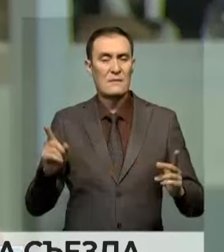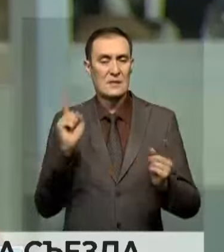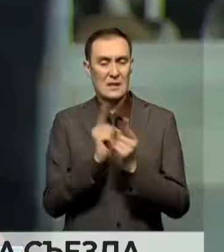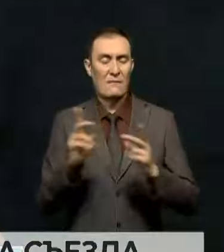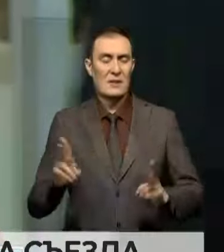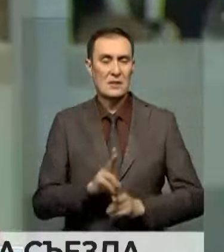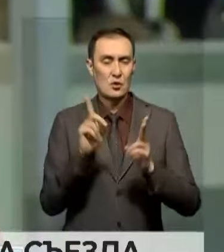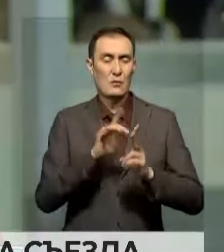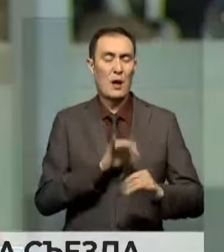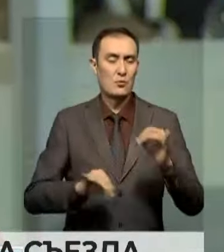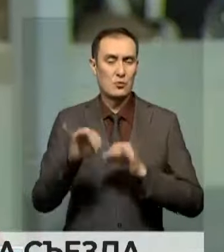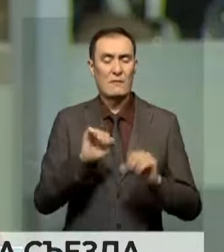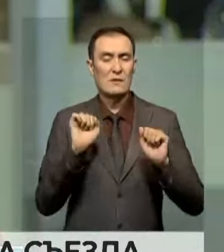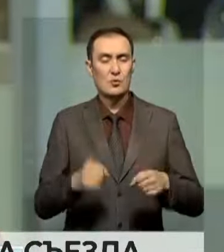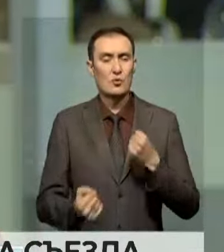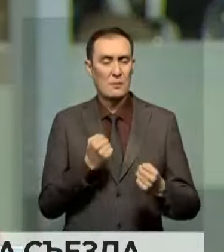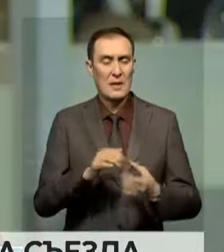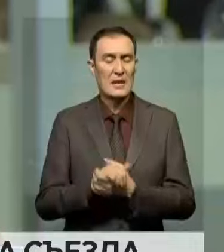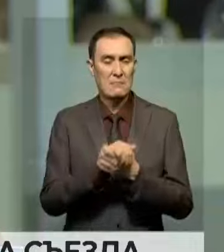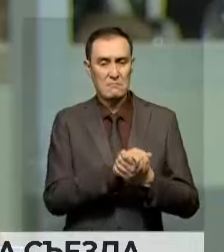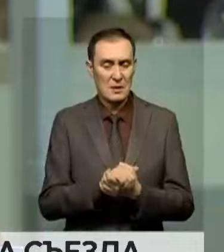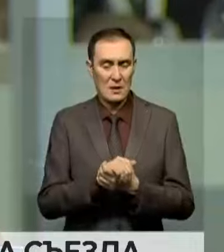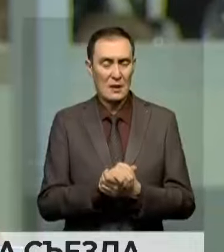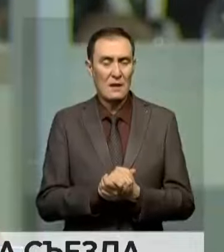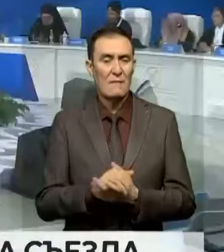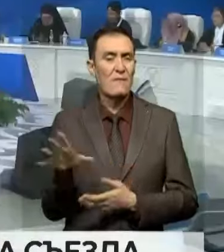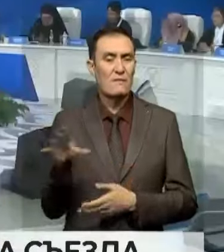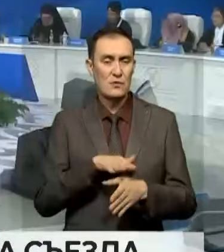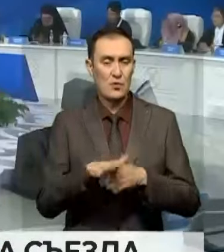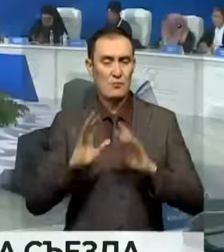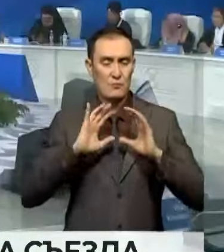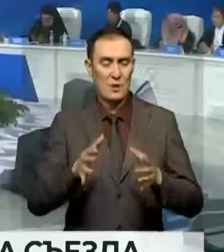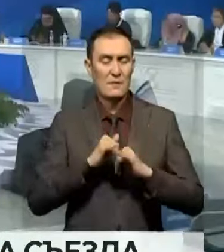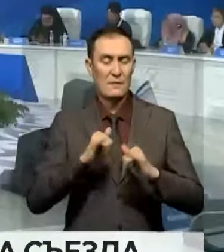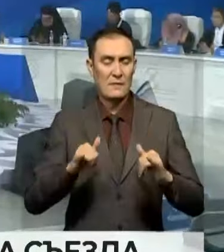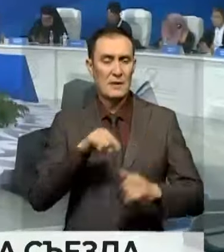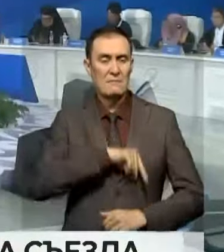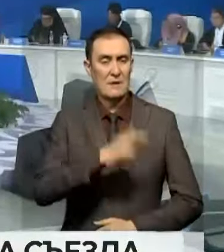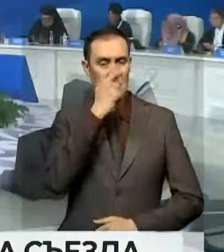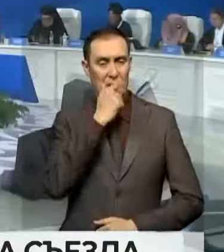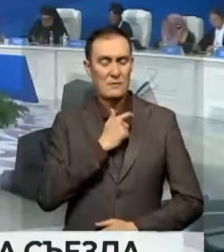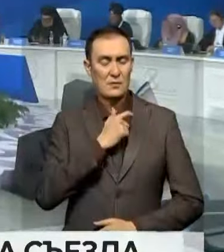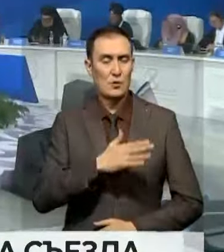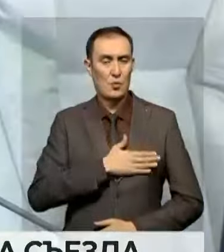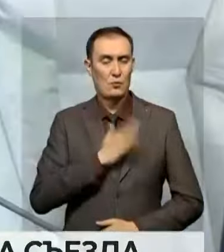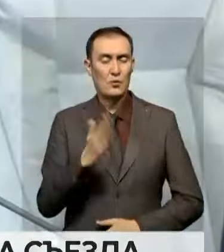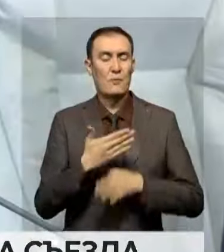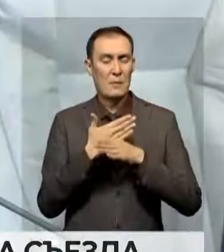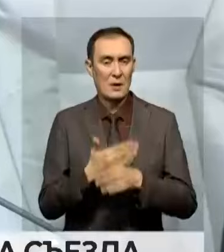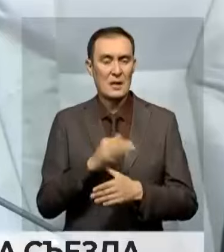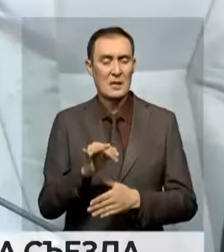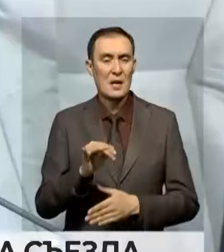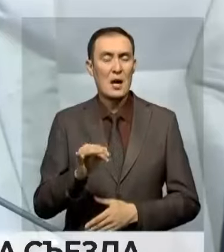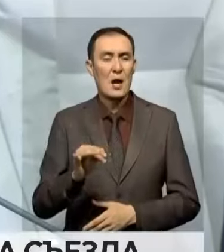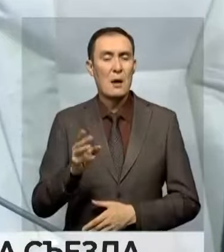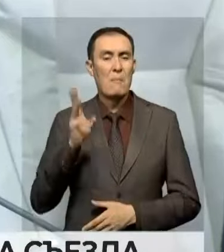чтобы обсудить пути укрепления мира и цивилизации во всем мире. Продвигать идеи нравственности, духовности будут помогать теперь и